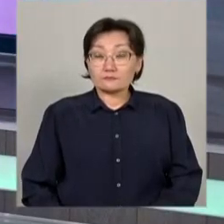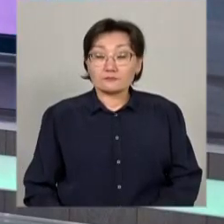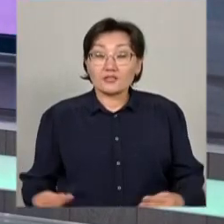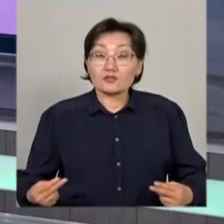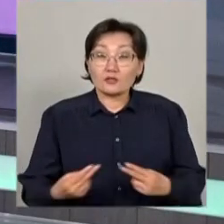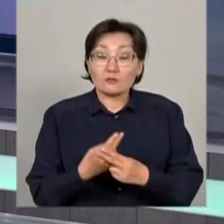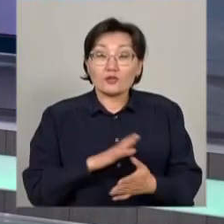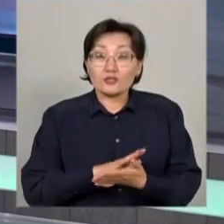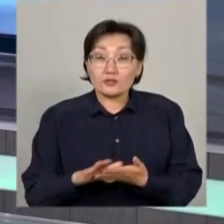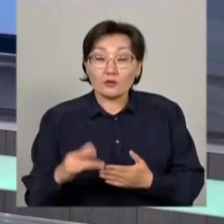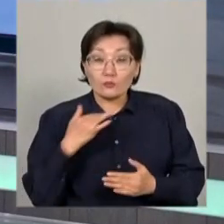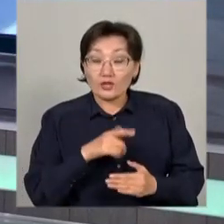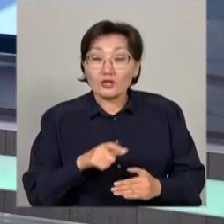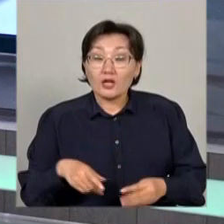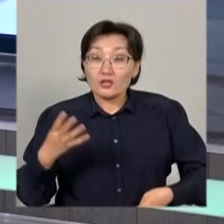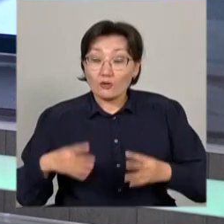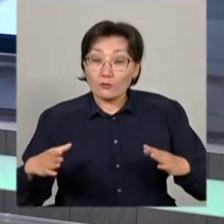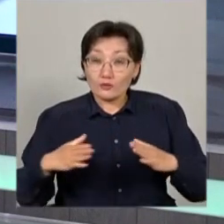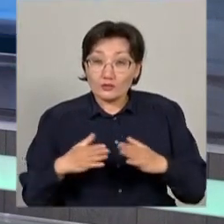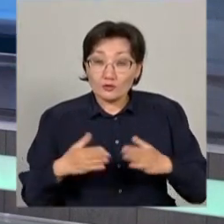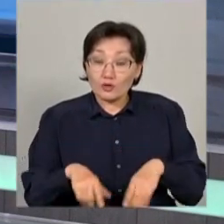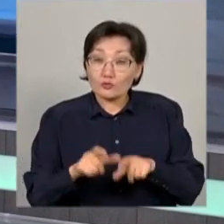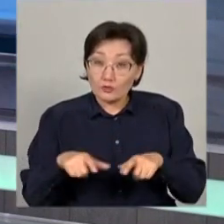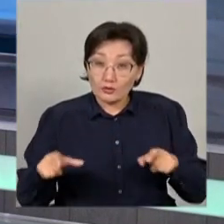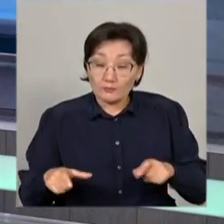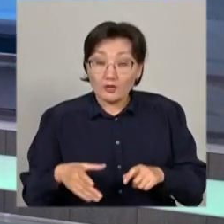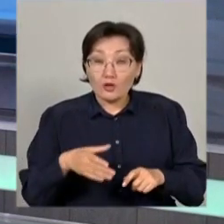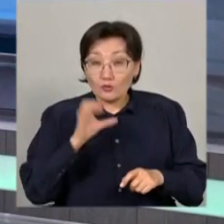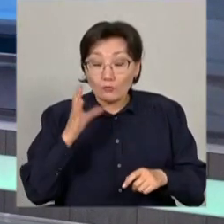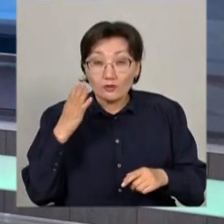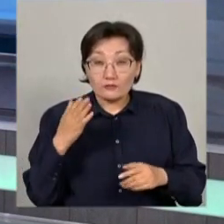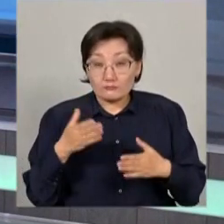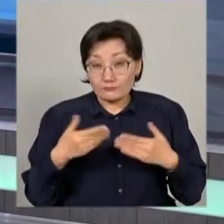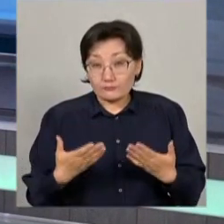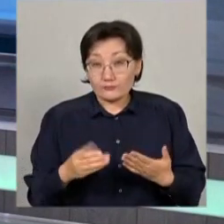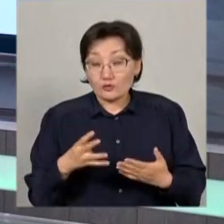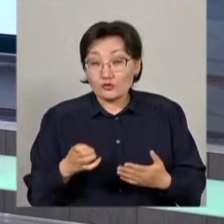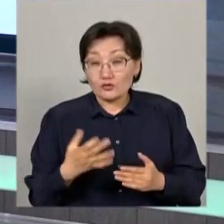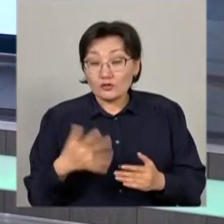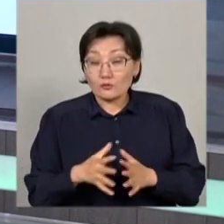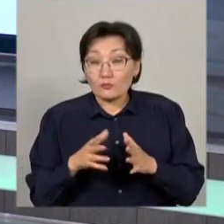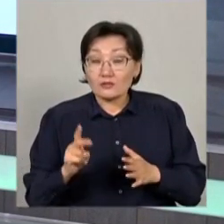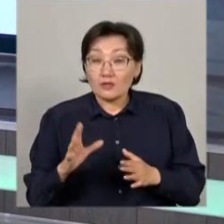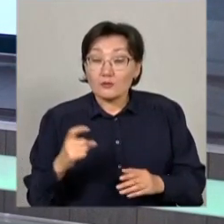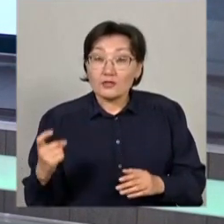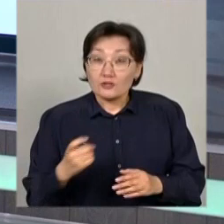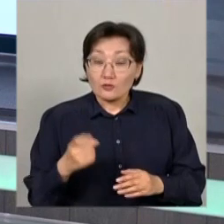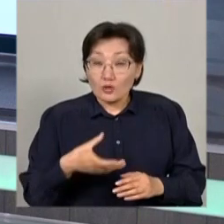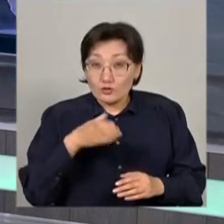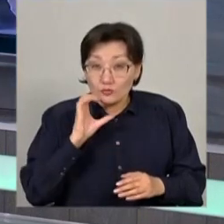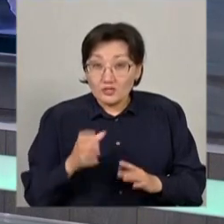Астанада су жаңа көпқабатты үйдің тұрғындары суға жармай отыр. 450-ден астам пәтер иелері қыс бойы тіршілік нәрінен тарығып